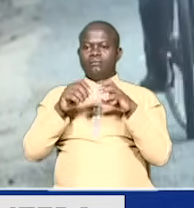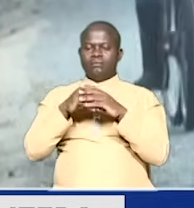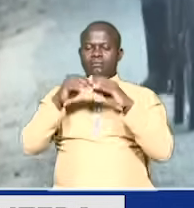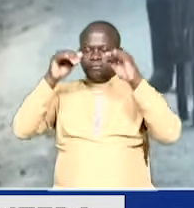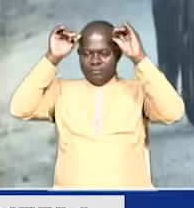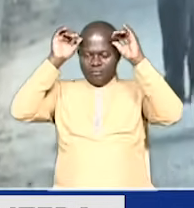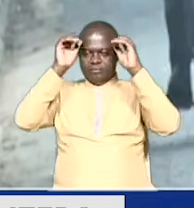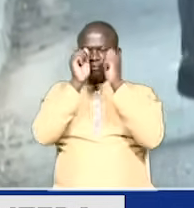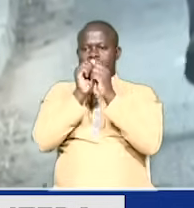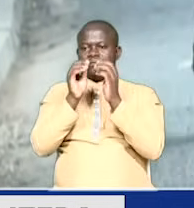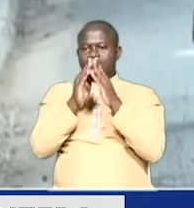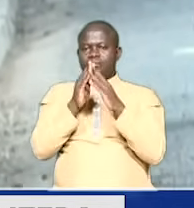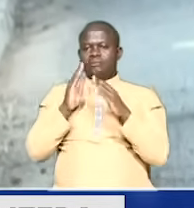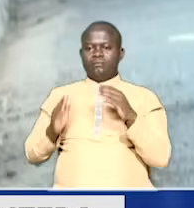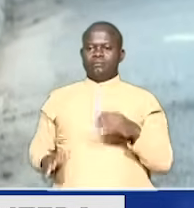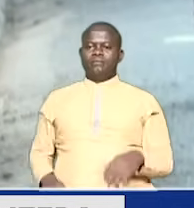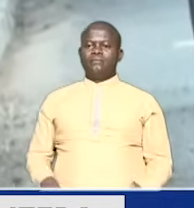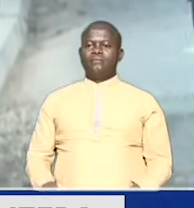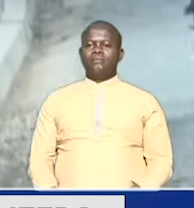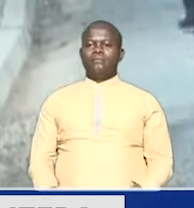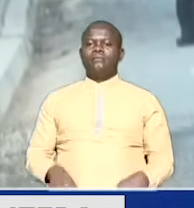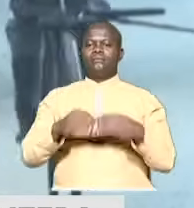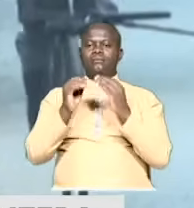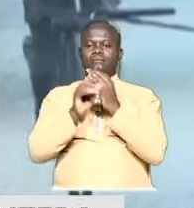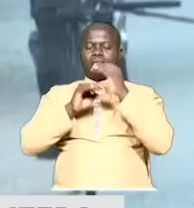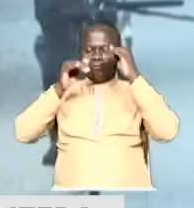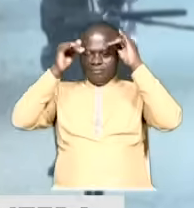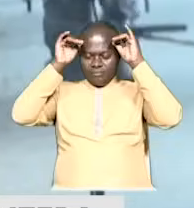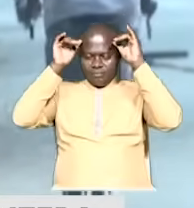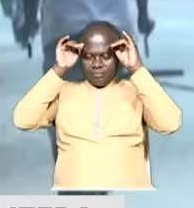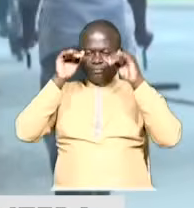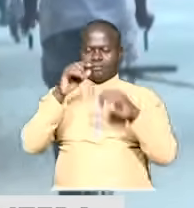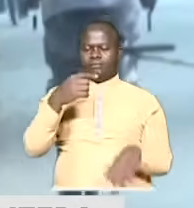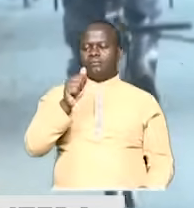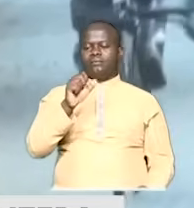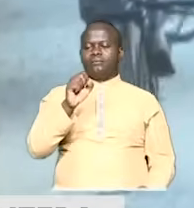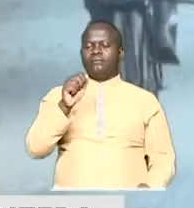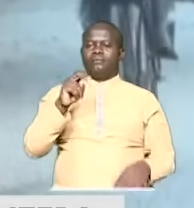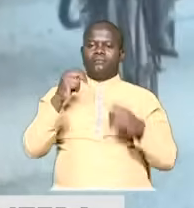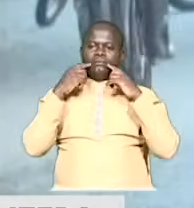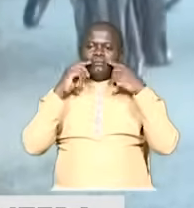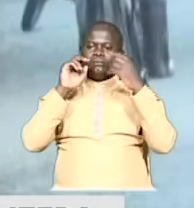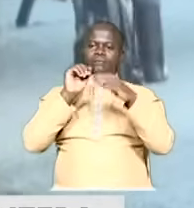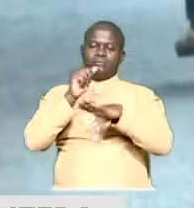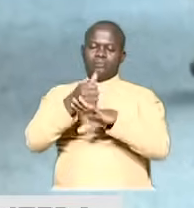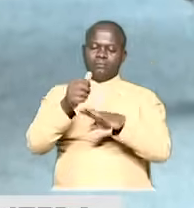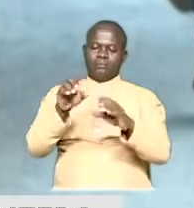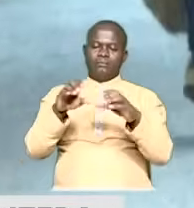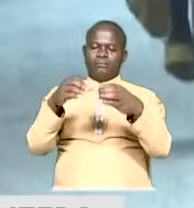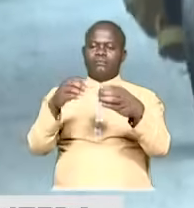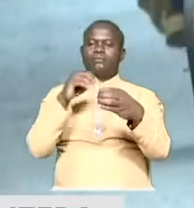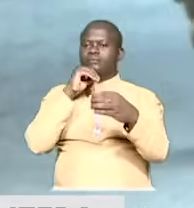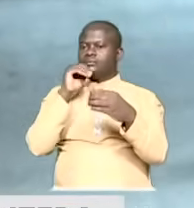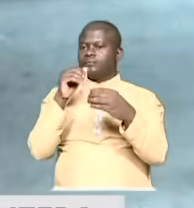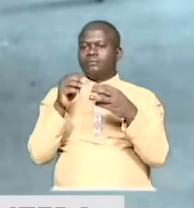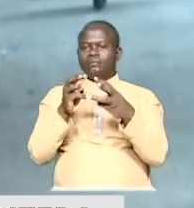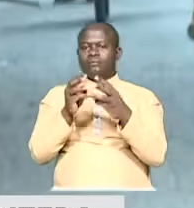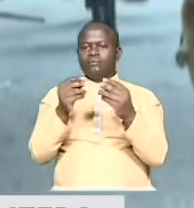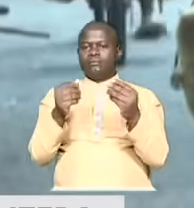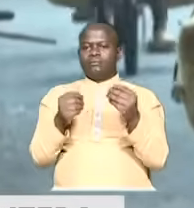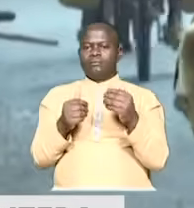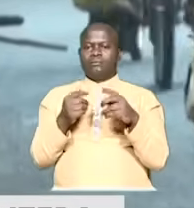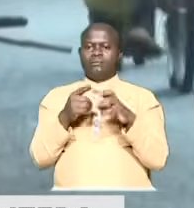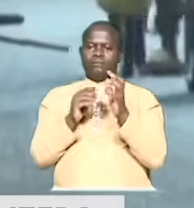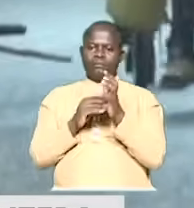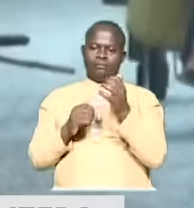Nyagatare ndetse n'umujyi wa Huye. Umuyobozi w'akarere ka Nyagatare Gasana Stephen avuga ko kuba harashyizweho iri tsinda atari umuturambye, ngo ahubwo